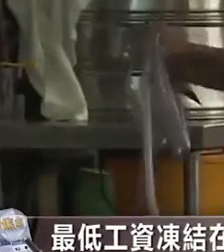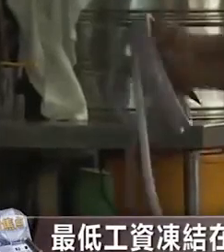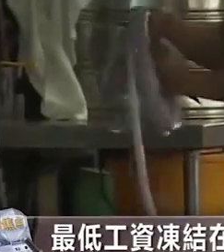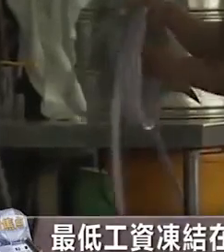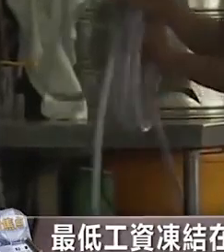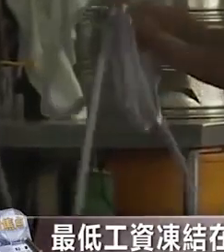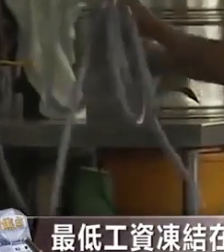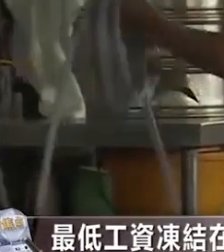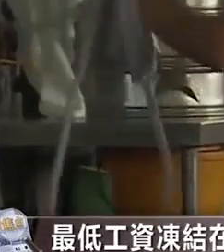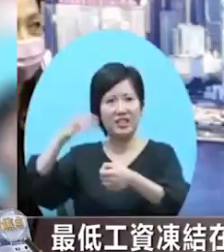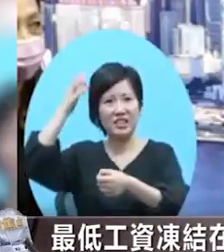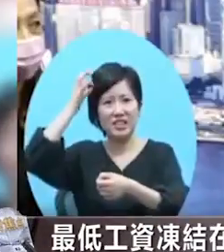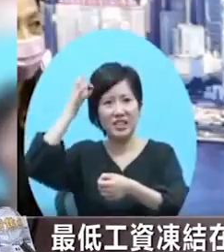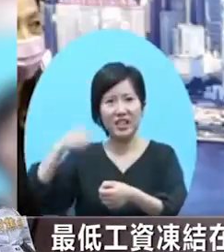径。